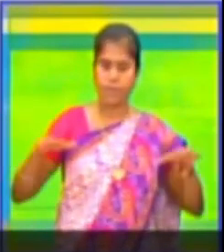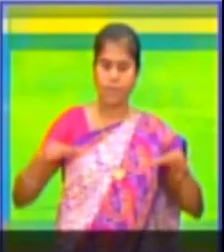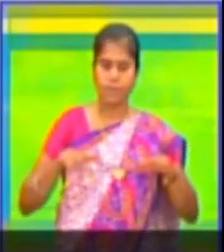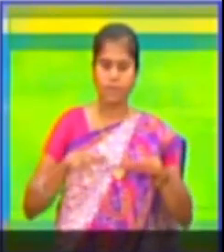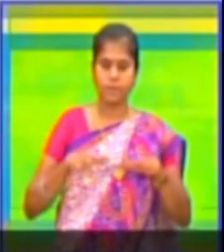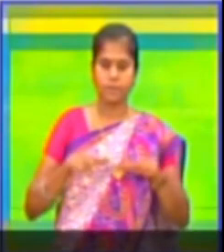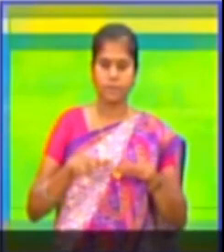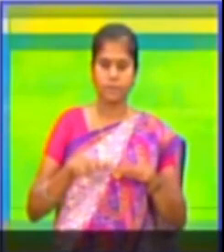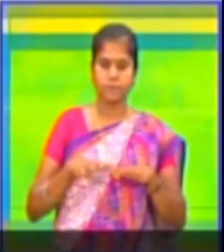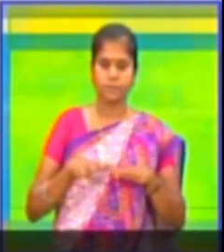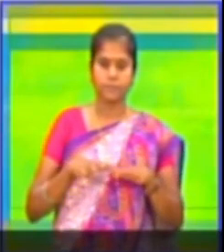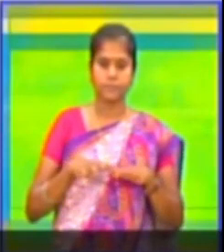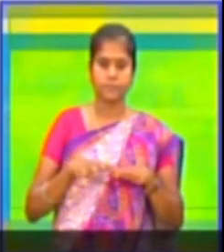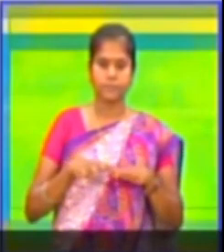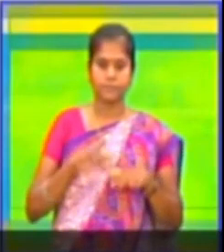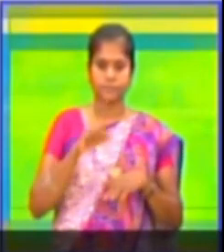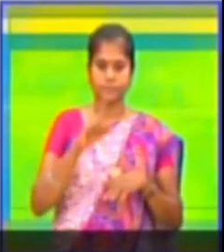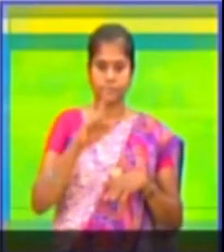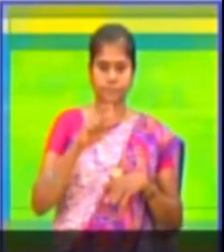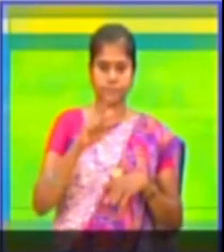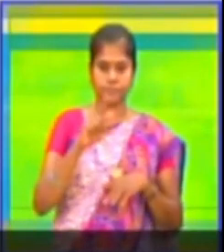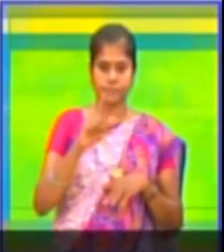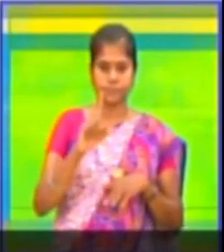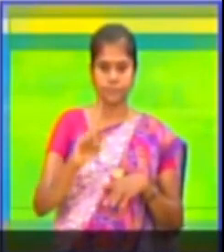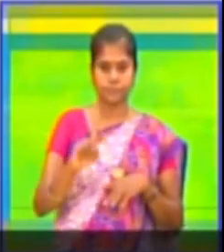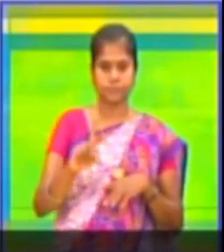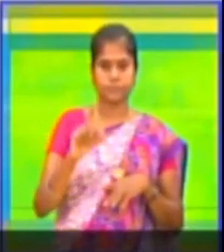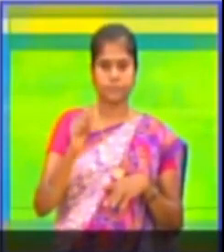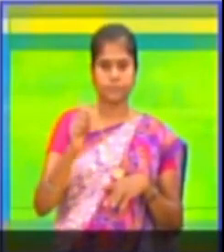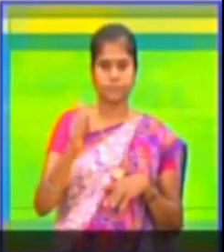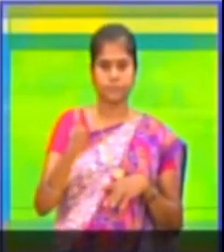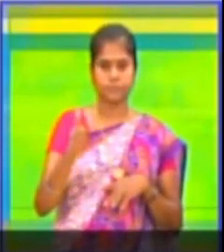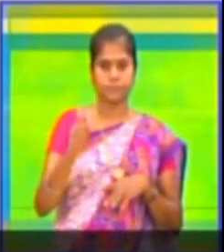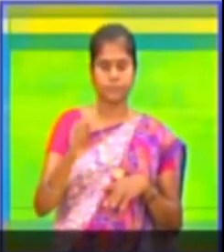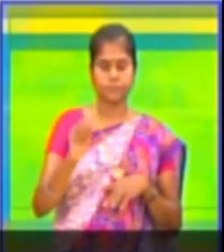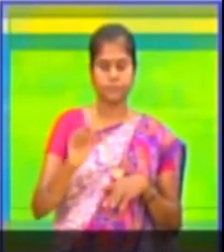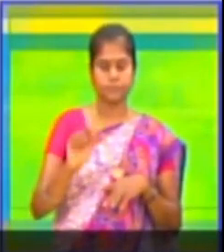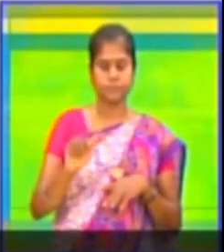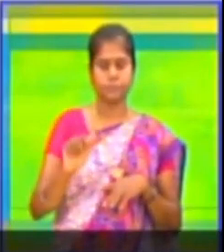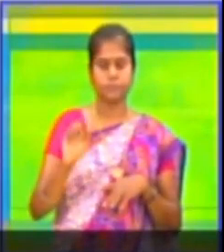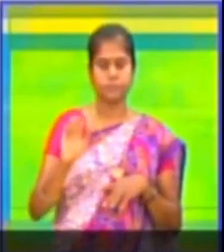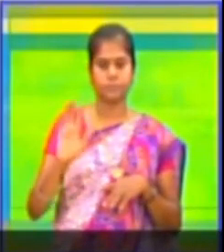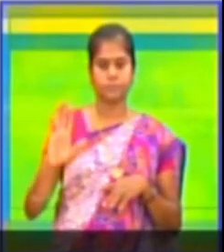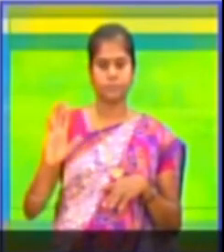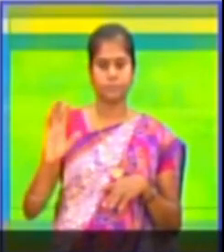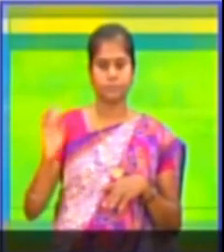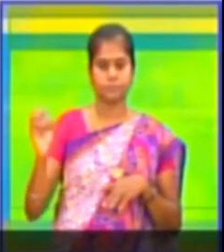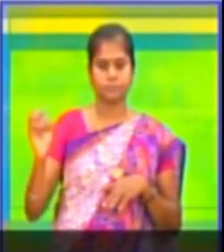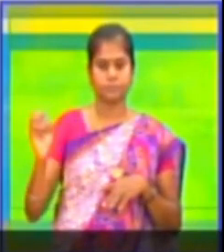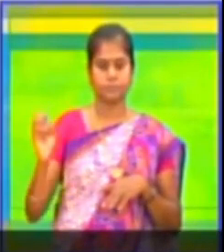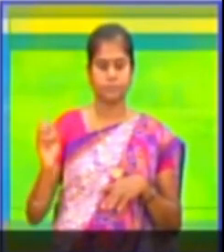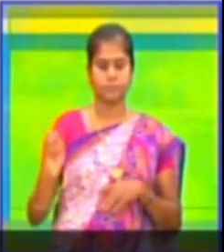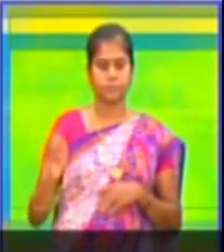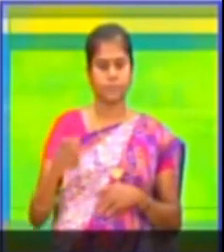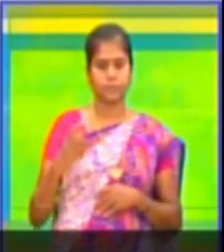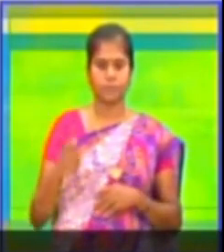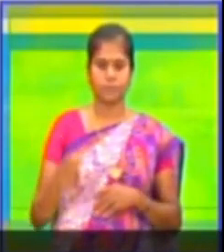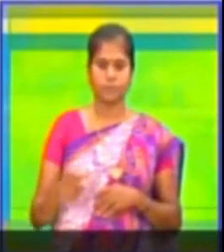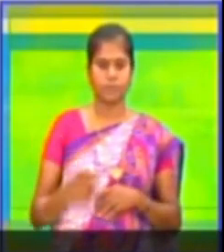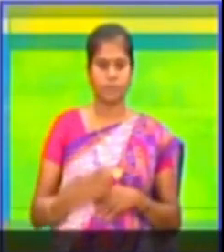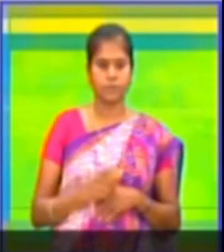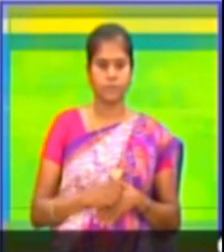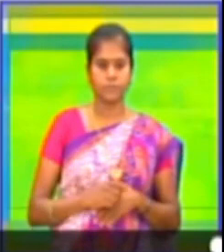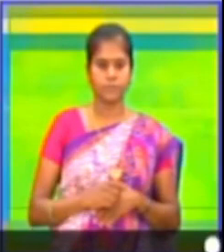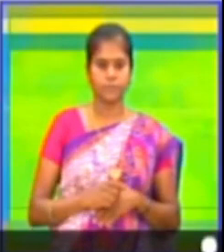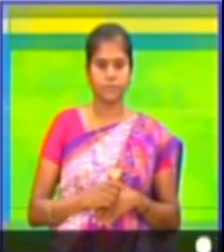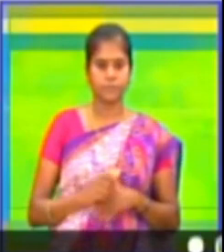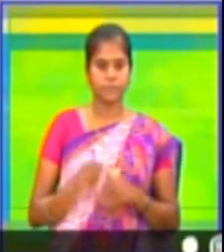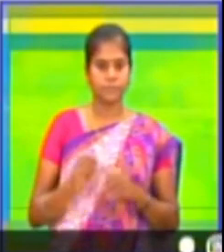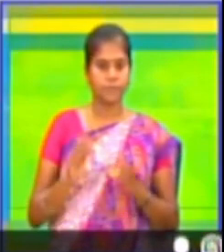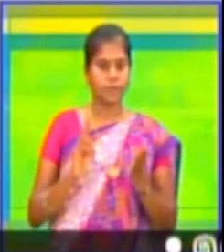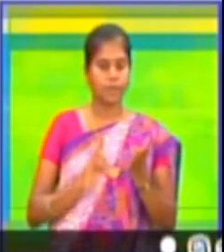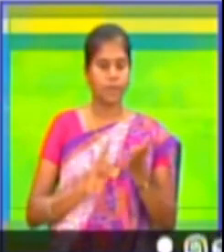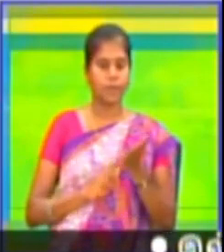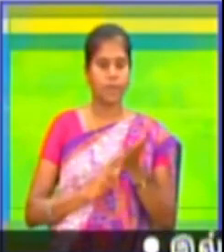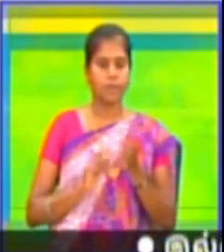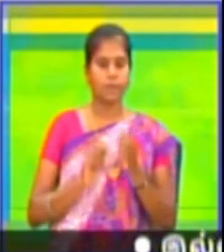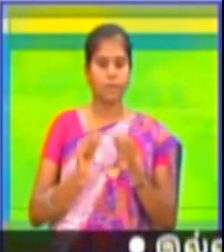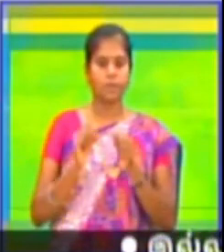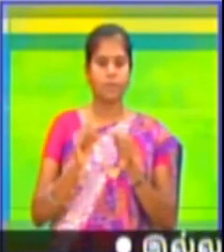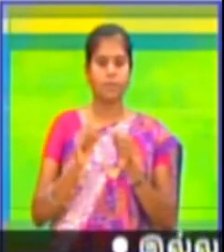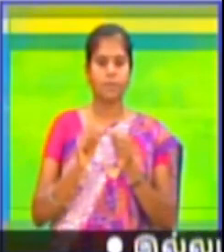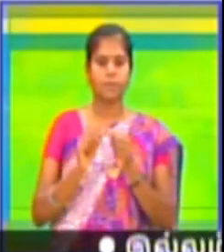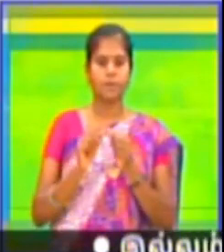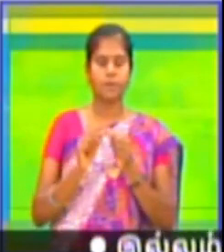16.50% இடத்தை கொண்டுள்ளது. எது? வட அமெரிக்கா. வட அமெரிக்காவை நாம